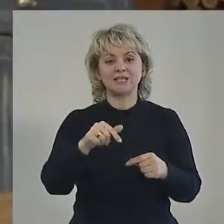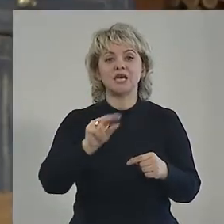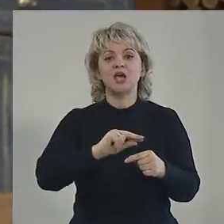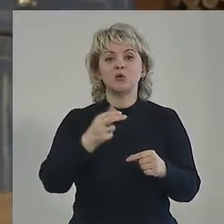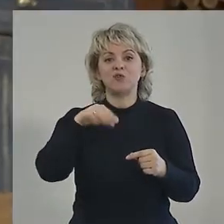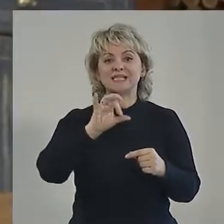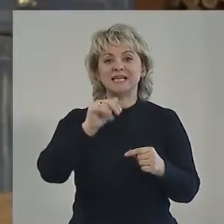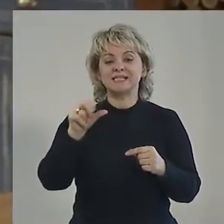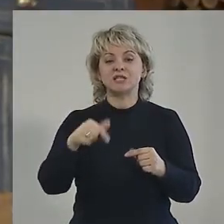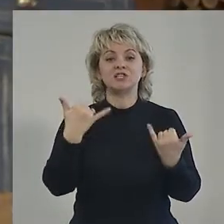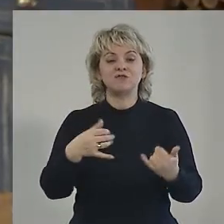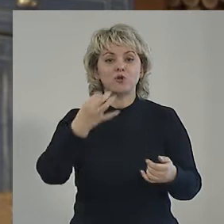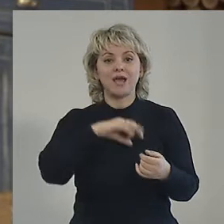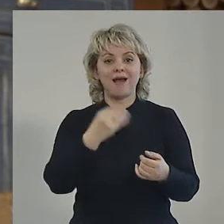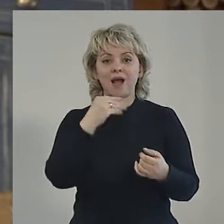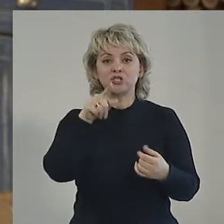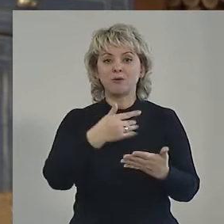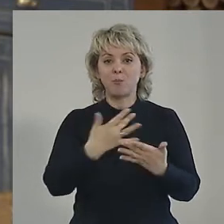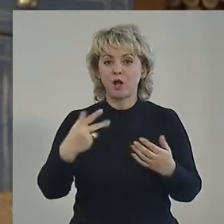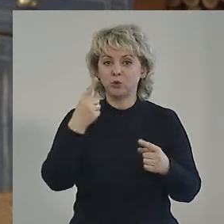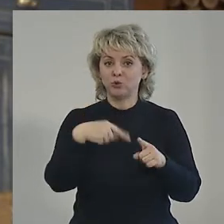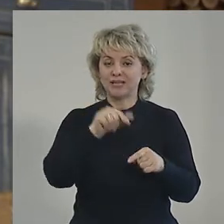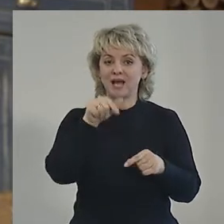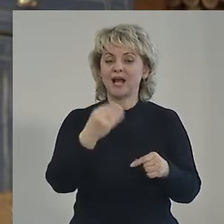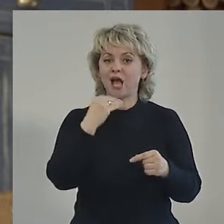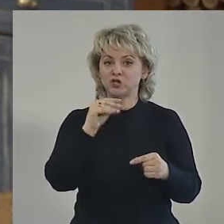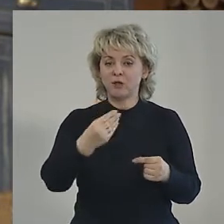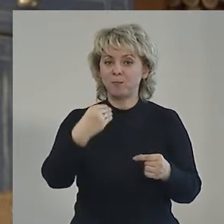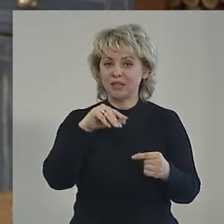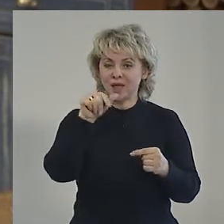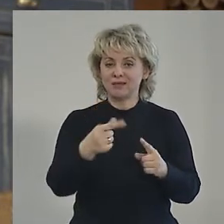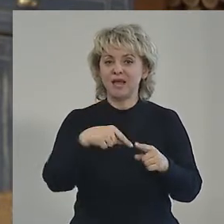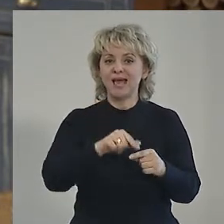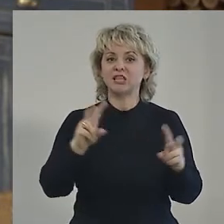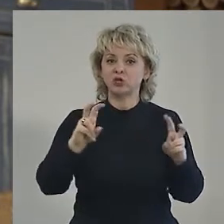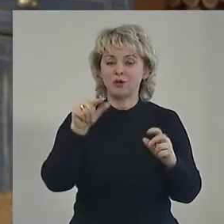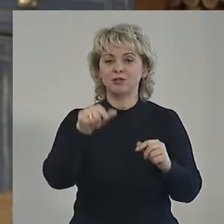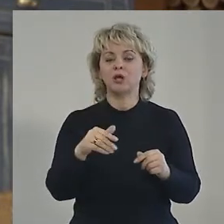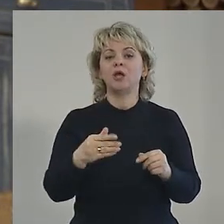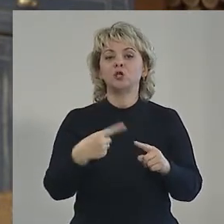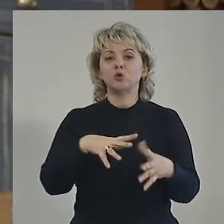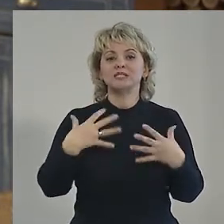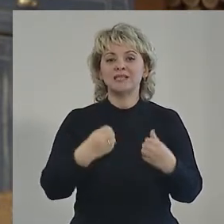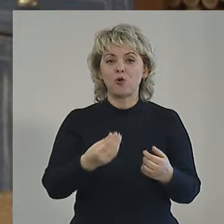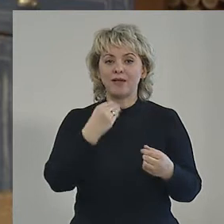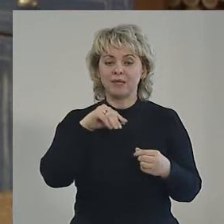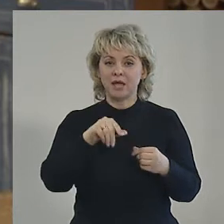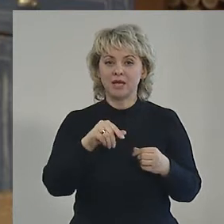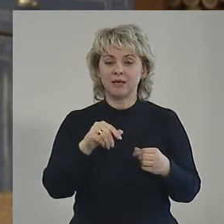Safety. Сегодня потребление качественного продукта, качественного питания – это тренд, да, то есть здоровое